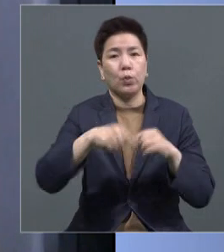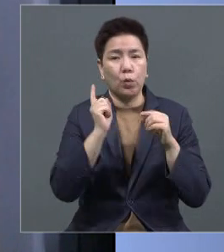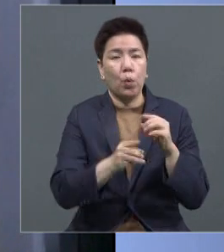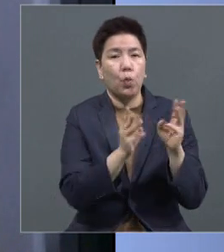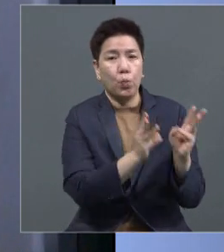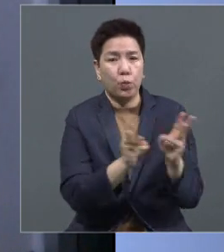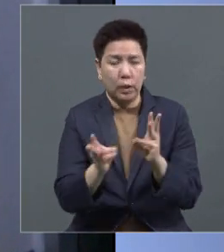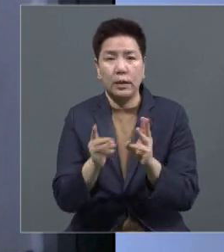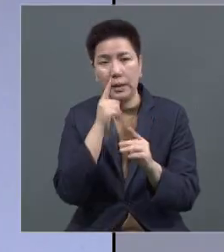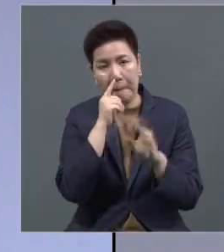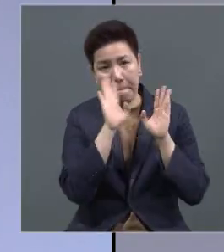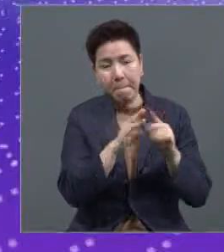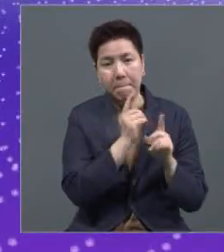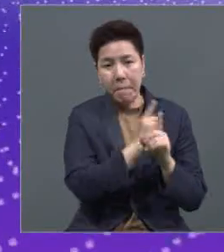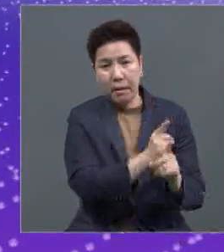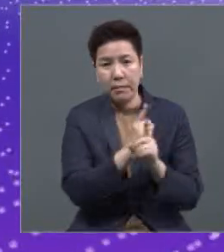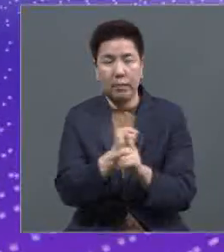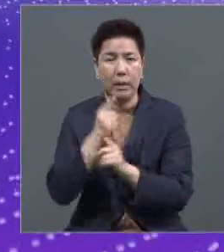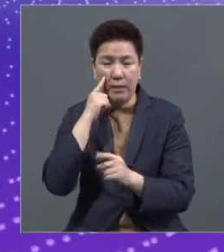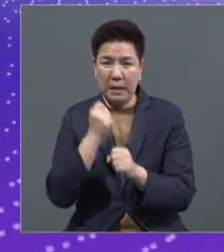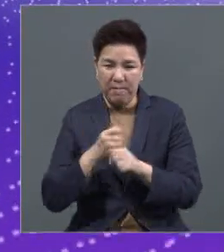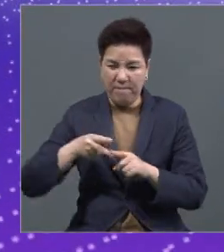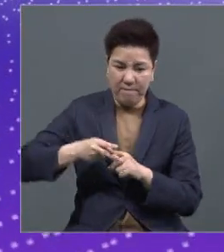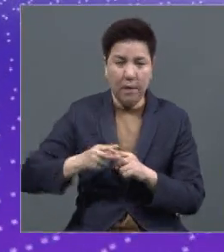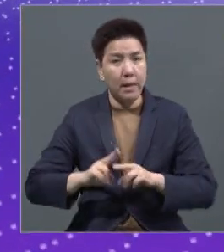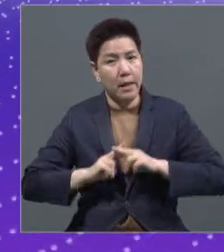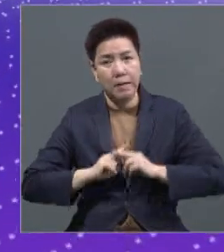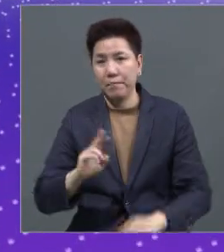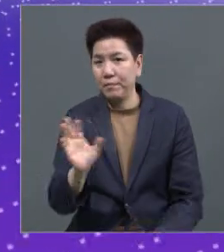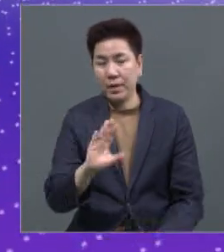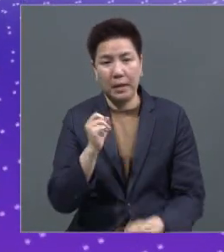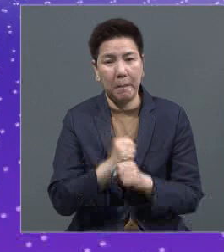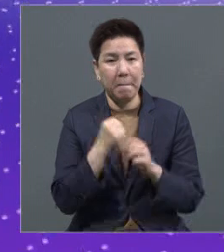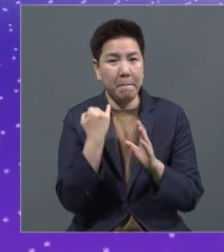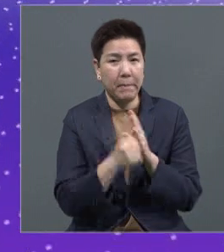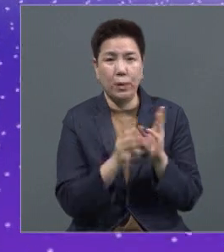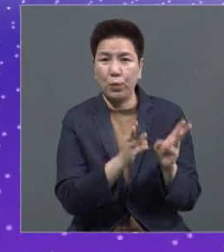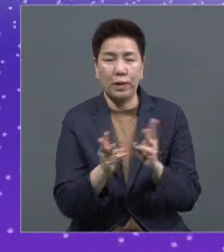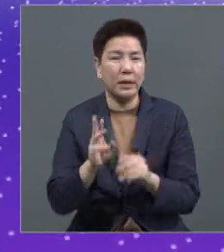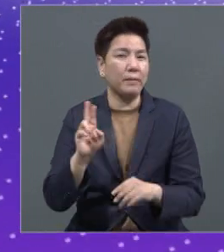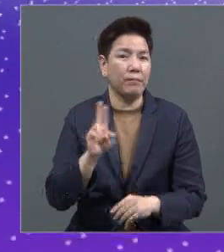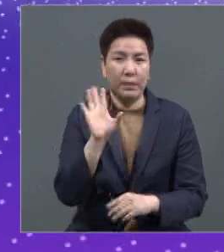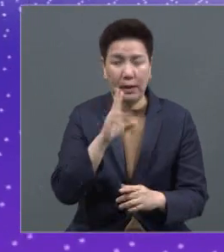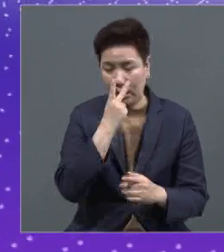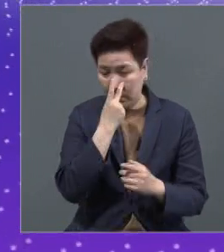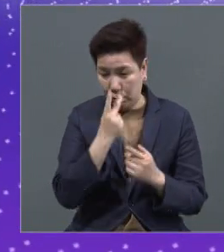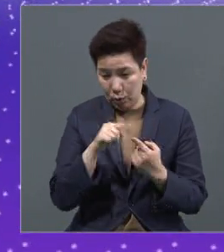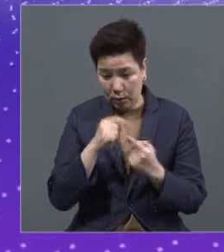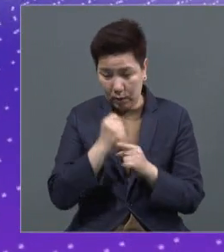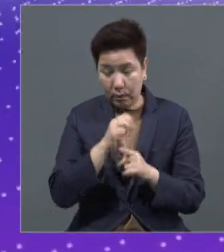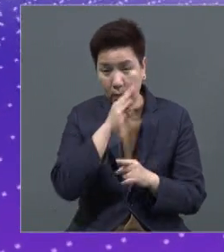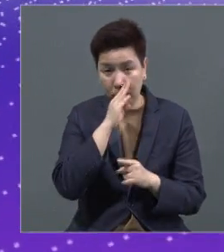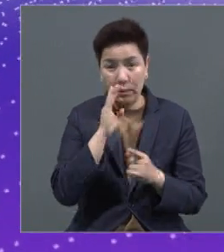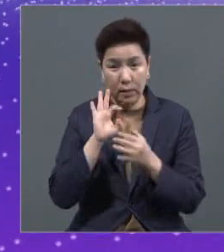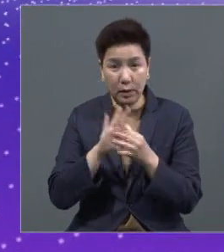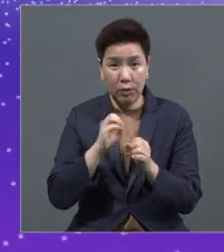อะไรใช้ยังไงก็ต้องใช้ตามนั้นอย่าไปพยายามไปดัดแปลงมันเองหรือเอาไปใช้แบบผิดที่ผิดทางนะครับและระวังการทำกิจกรรม